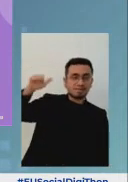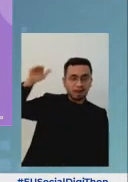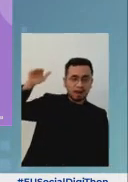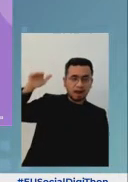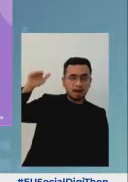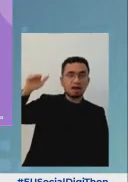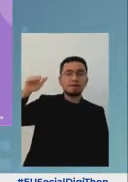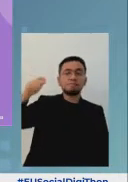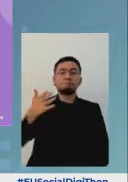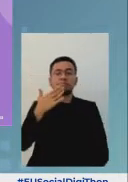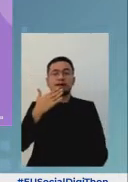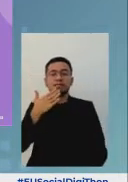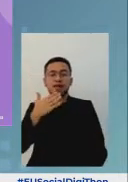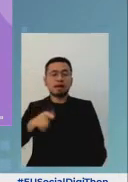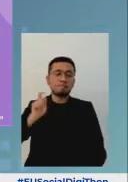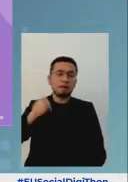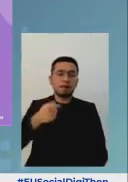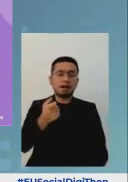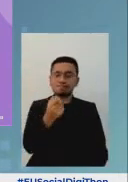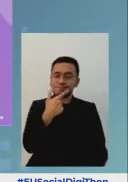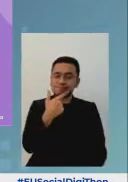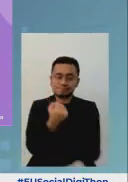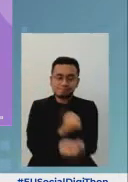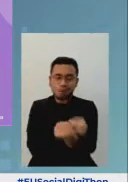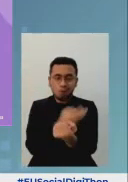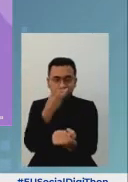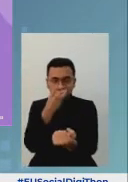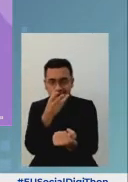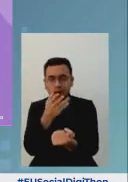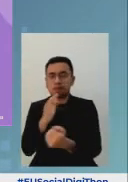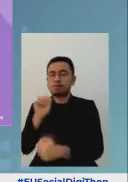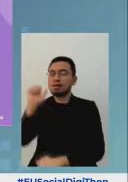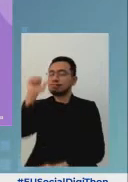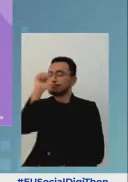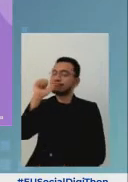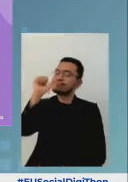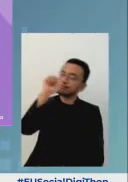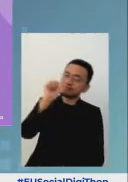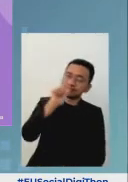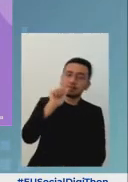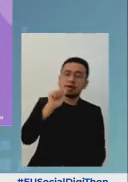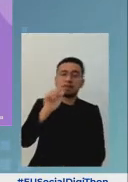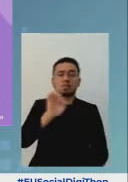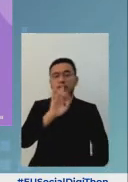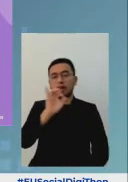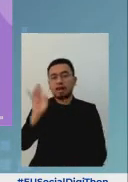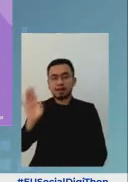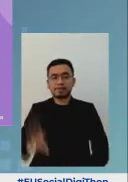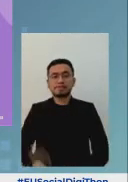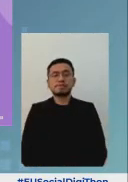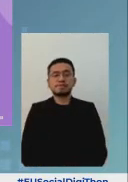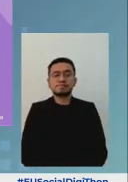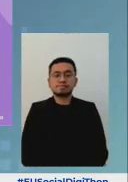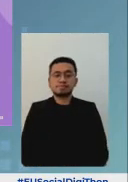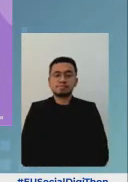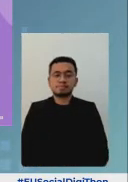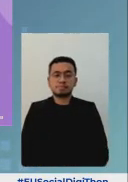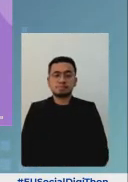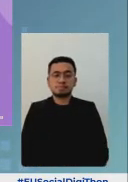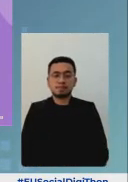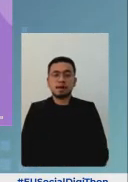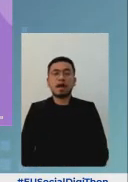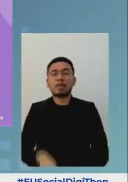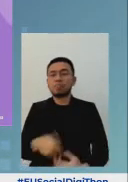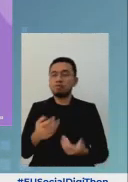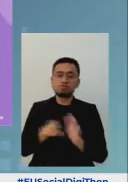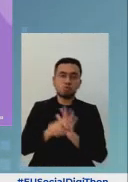menyalahgunakan obat dan alkohol, ya, kecanduan banyak hal, ya. Kemudian ada perilaku berisiko tinggi, ini maksudnya